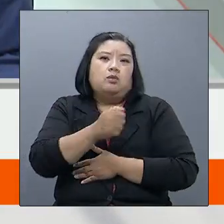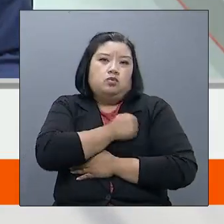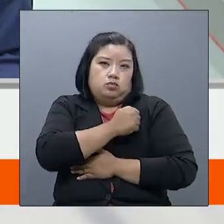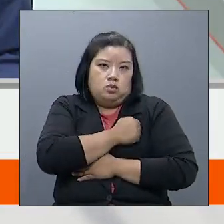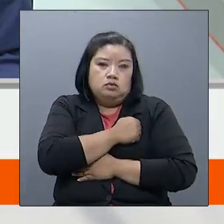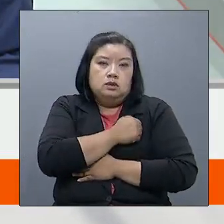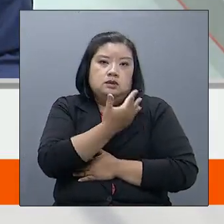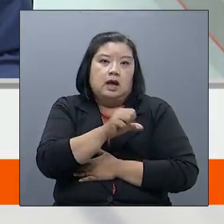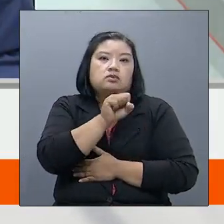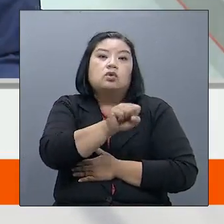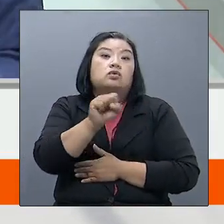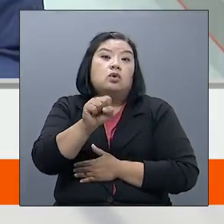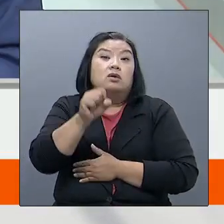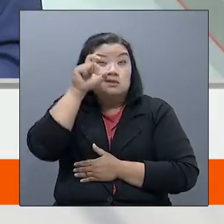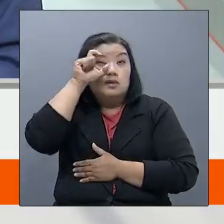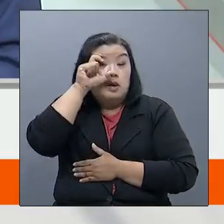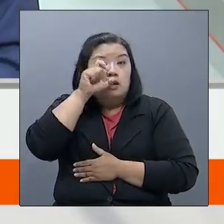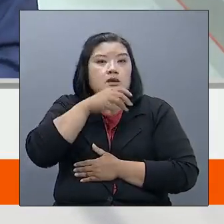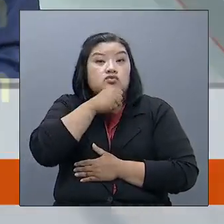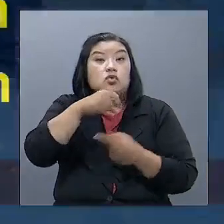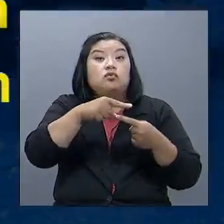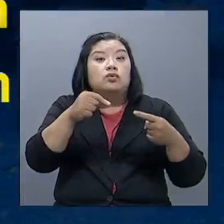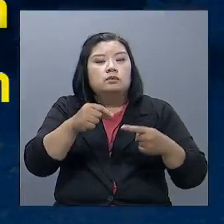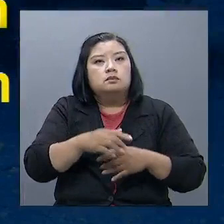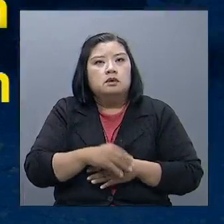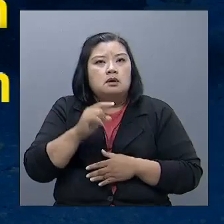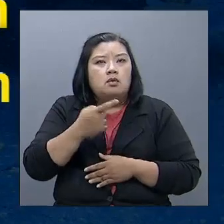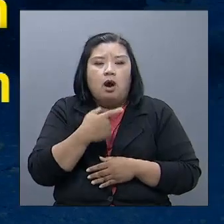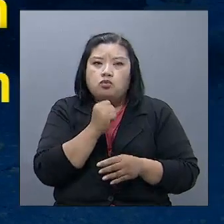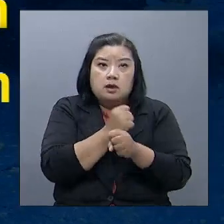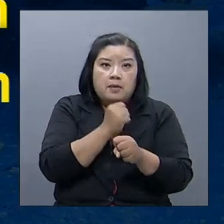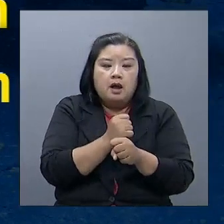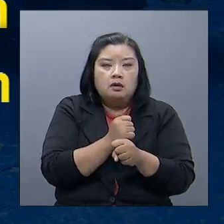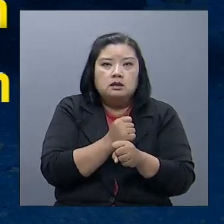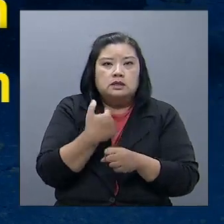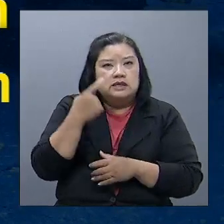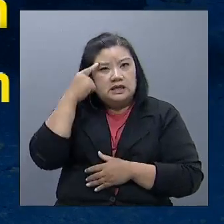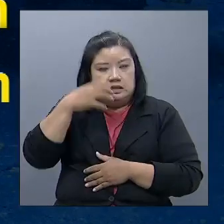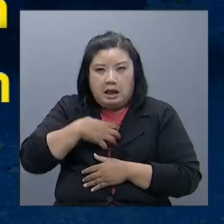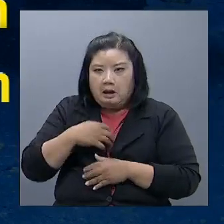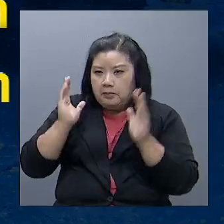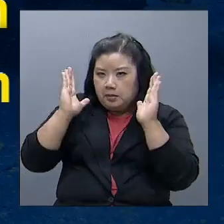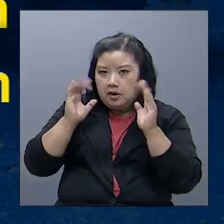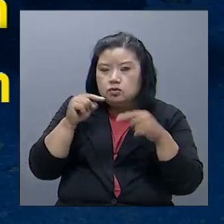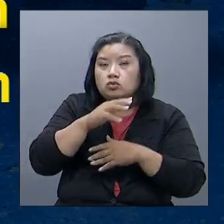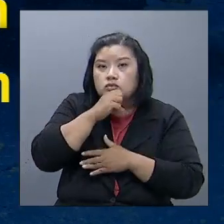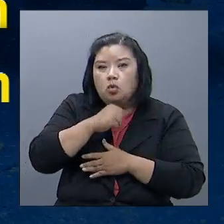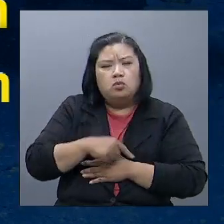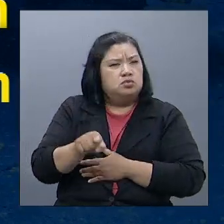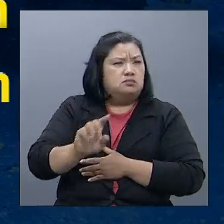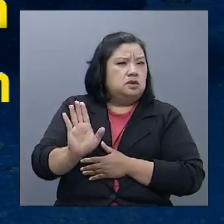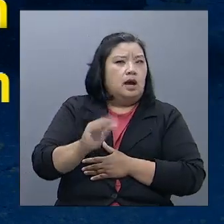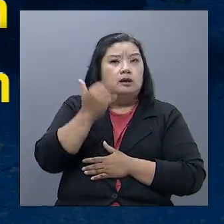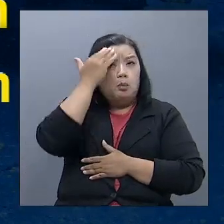จน์ออกมาทำเนี่ยผมก็ไม่รู้ว่าเขาจะไปทำไปเพื่ออะไรเพื่อจะไปหาเสียงให้พรรคก้าวไกลก็ไม่ใช่เพราะว่าตอ